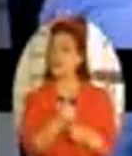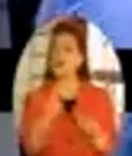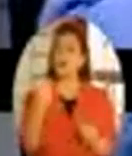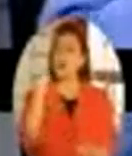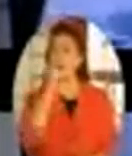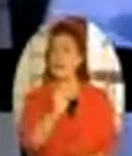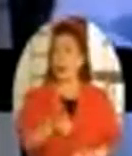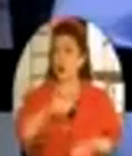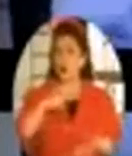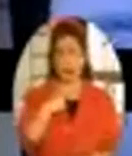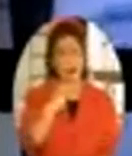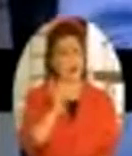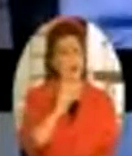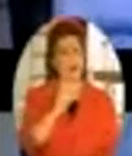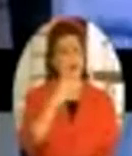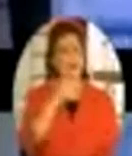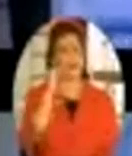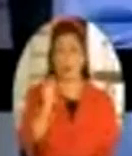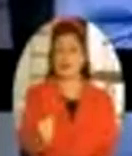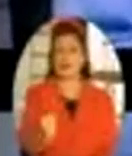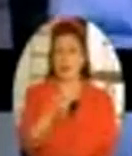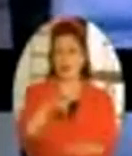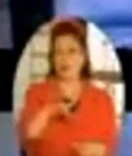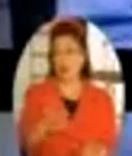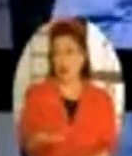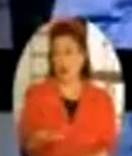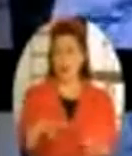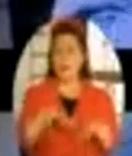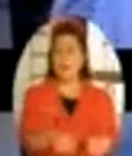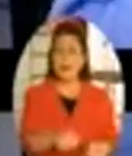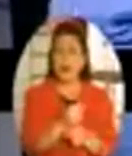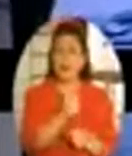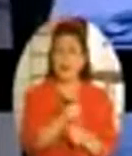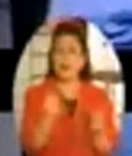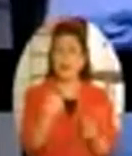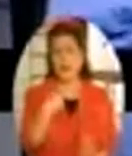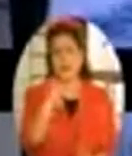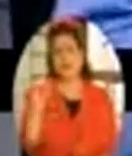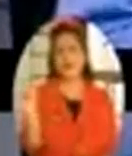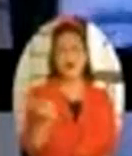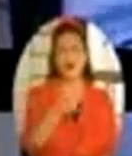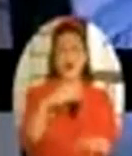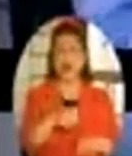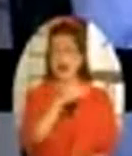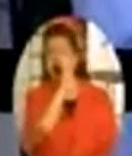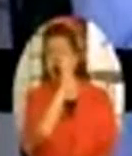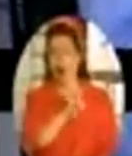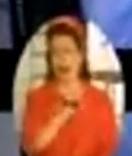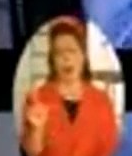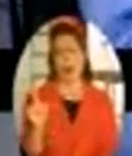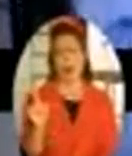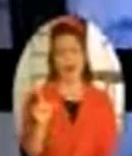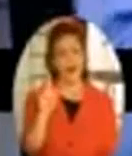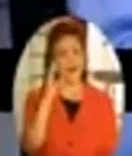ממשלה, לא אמר לו יהודים רוצחים ראש ממשלה. כאשר מתנחלים עושים מה שהם עושים, אנחנו לא אומרים שכל המתנחלים עושים את זה. והכי נורא, שים